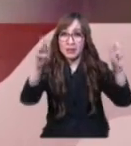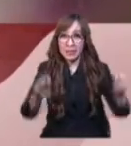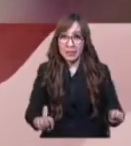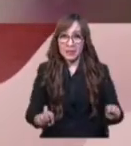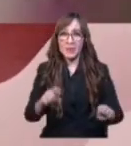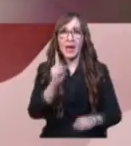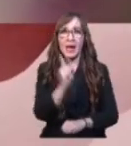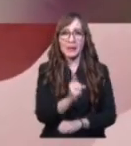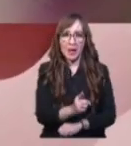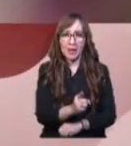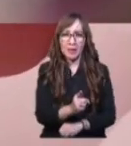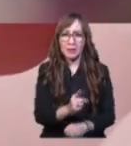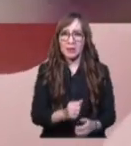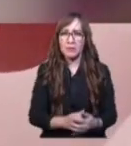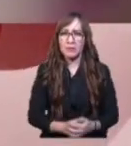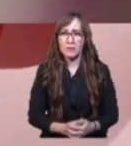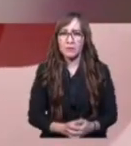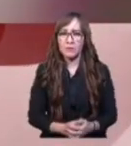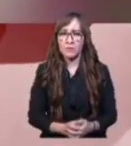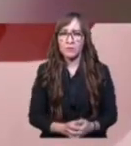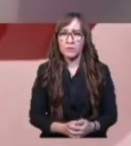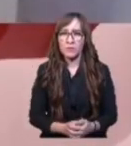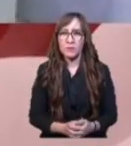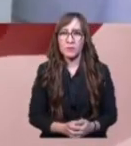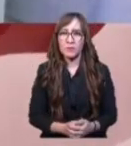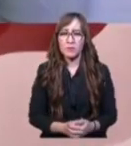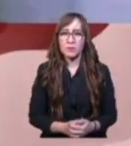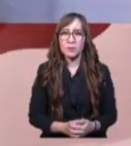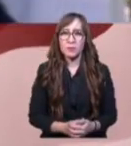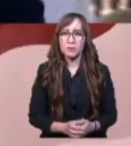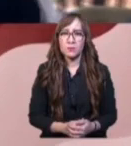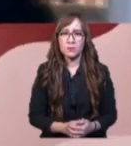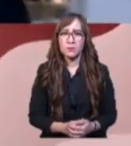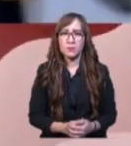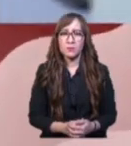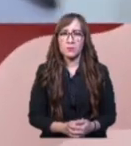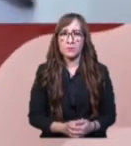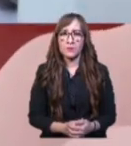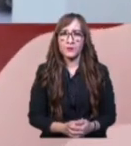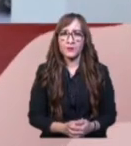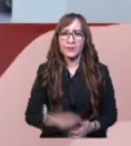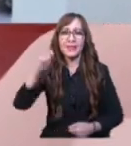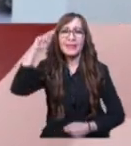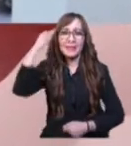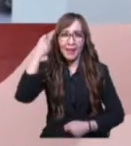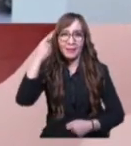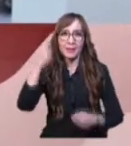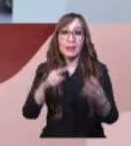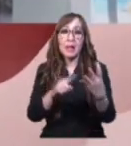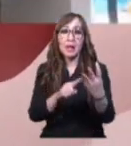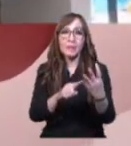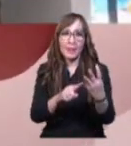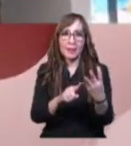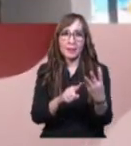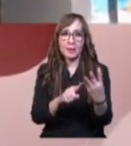membantu. Dan aku sendiri akan terbantu sekali untuk merunut hal tersebut. Nah, yang tapi jangan lupa di poin keempat dalam